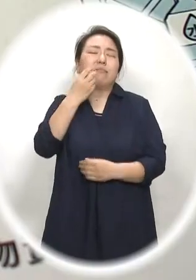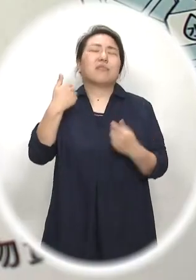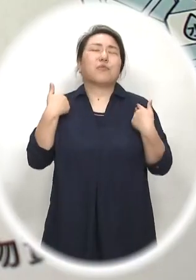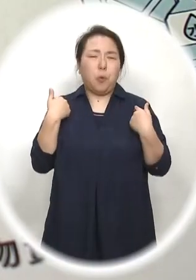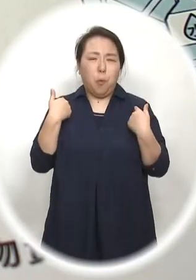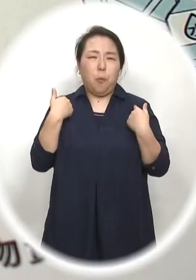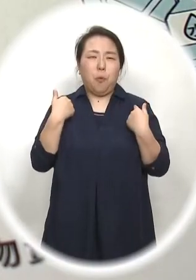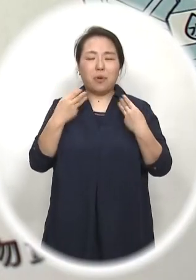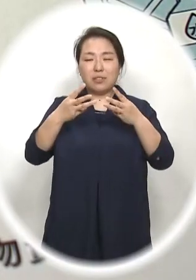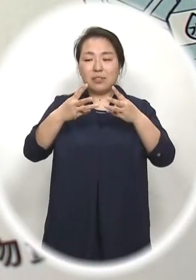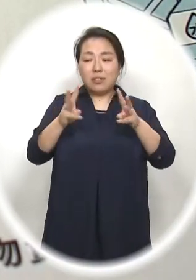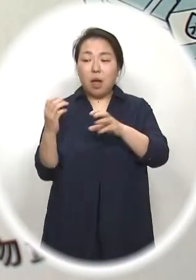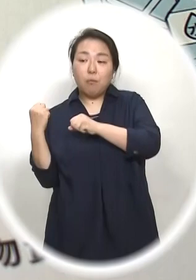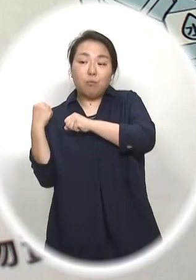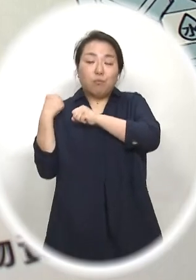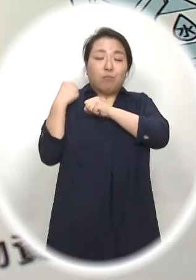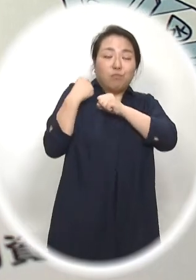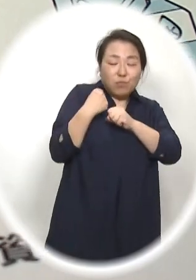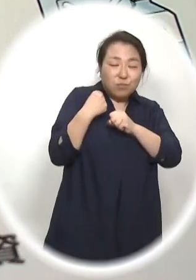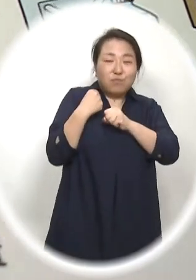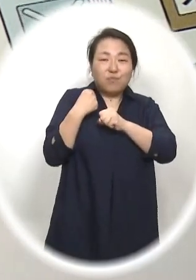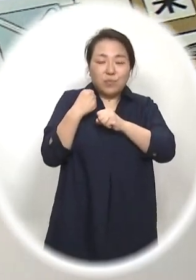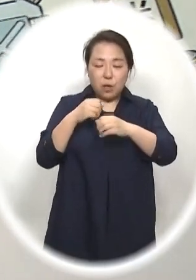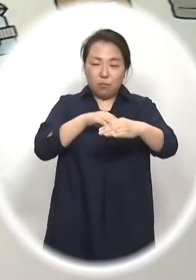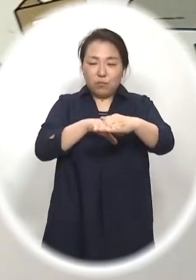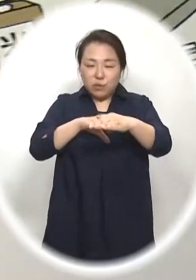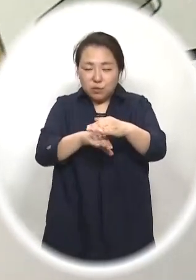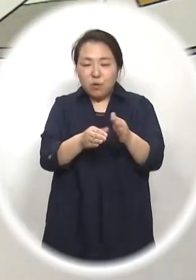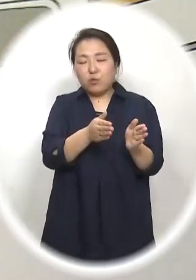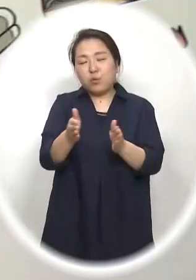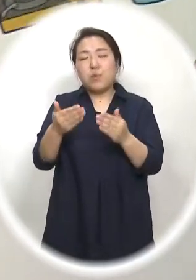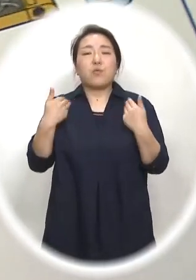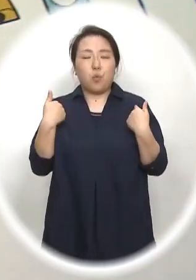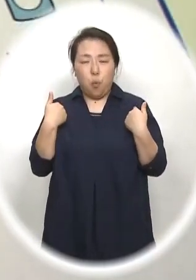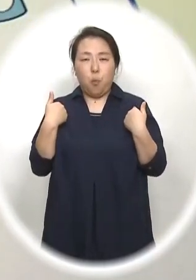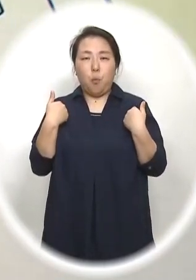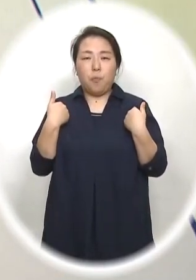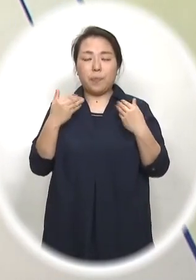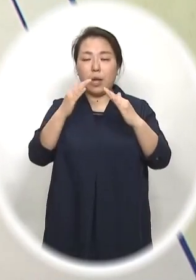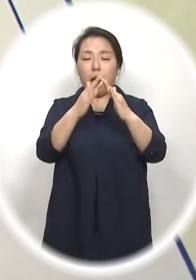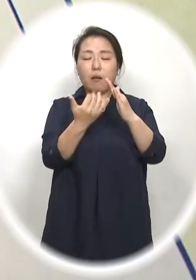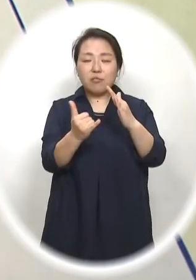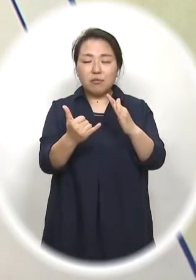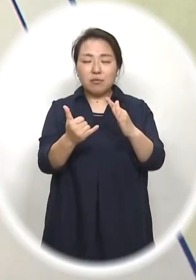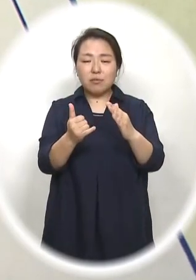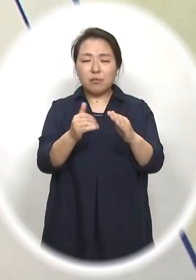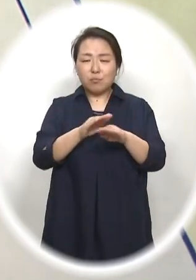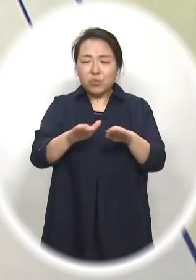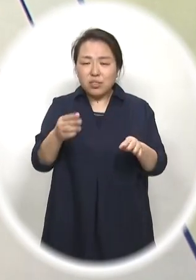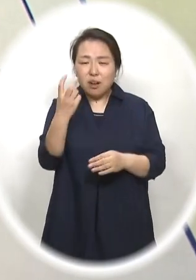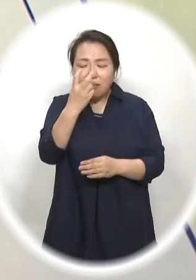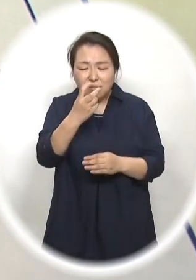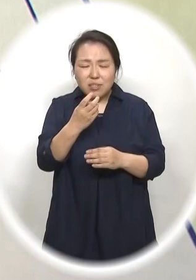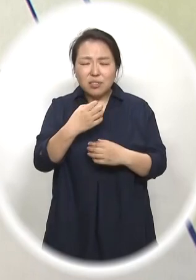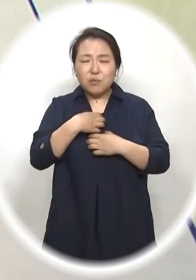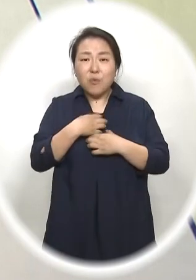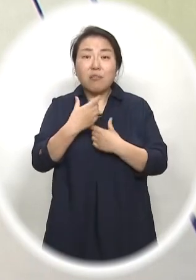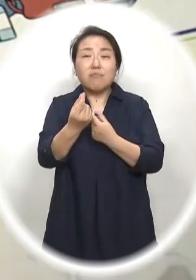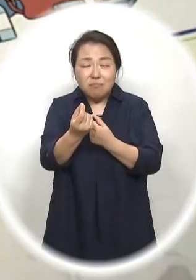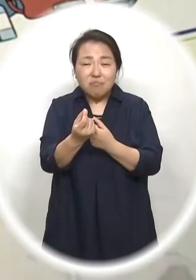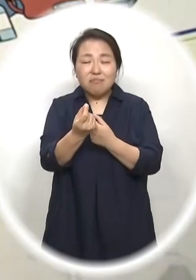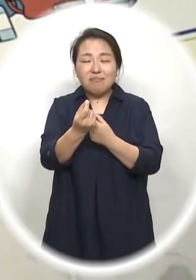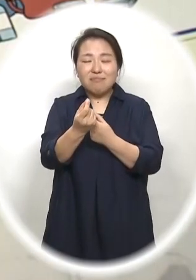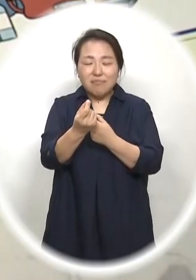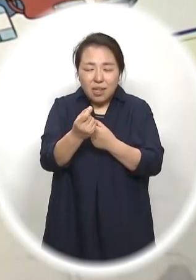持ち出し品であったり備蓄品であったりの準備も必要なんですけども、家族の安否確認なんかも心配されるところですので